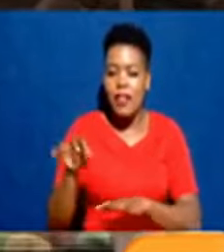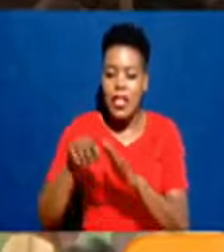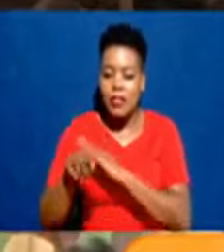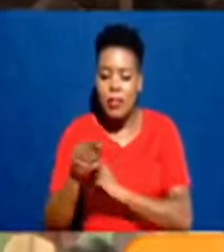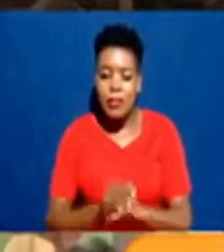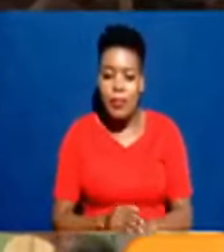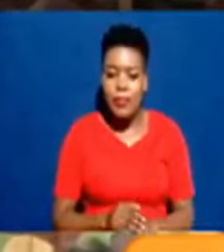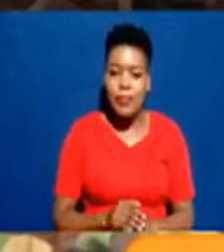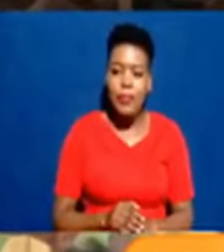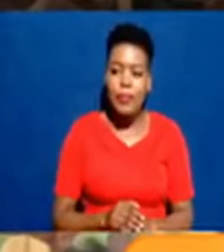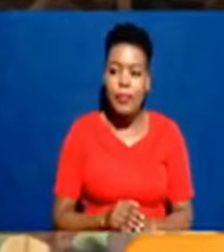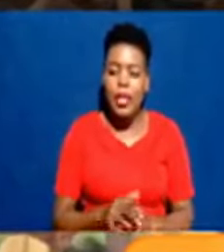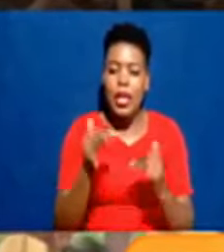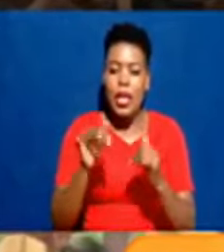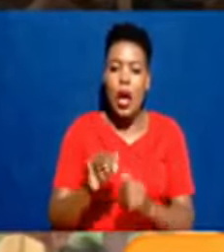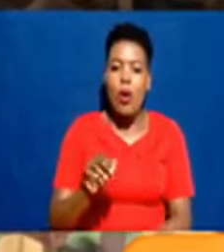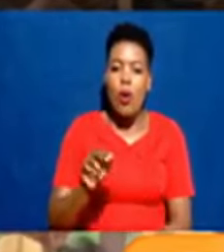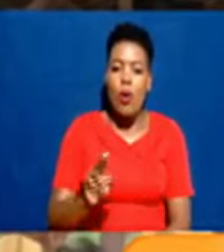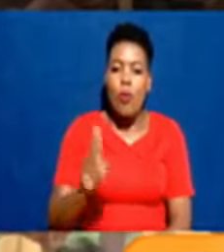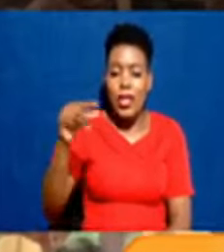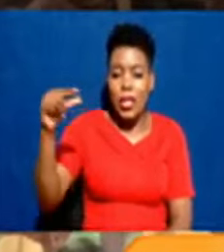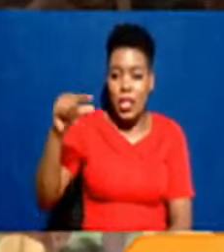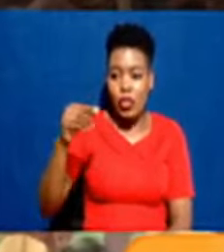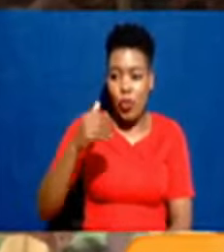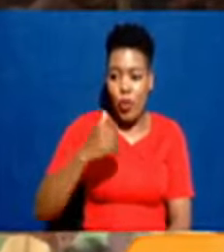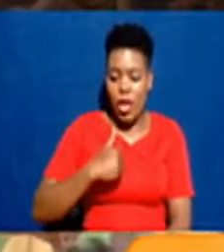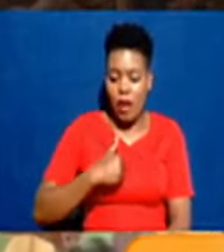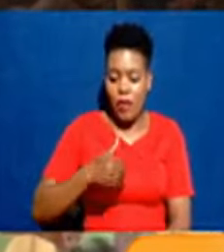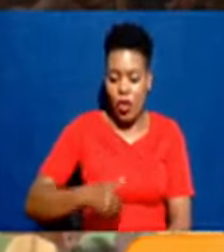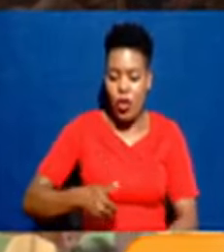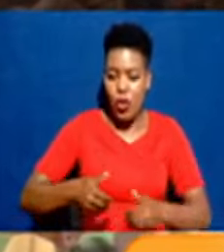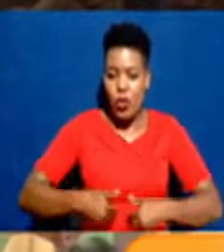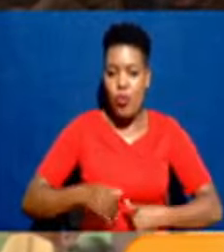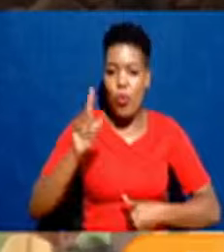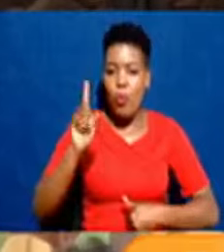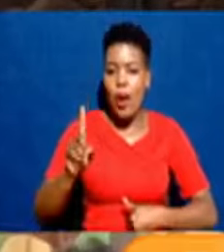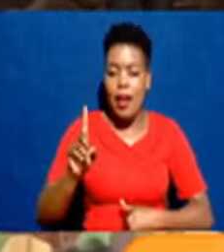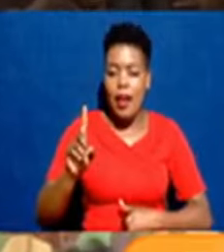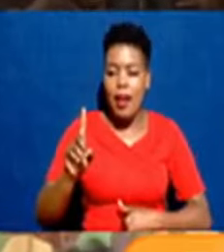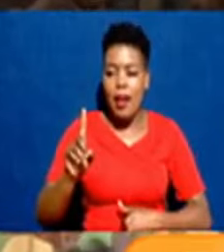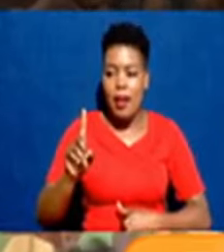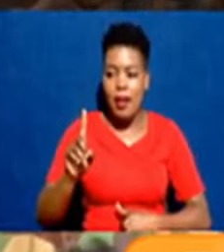of the Wasingisho, there was one youth